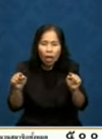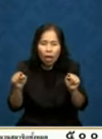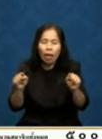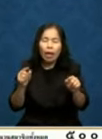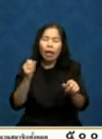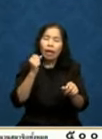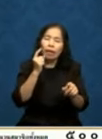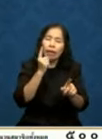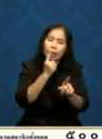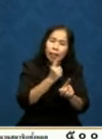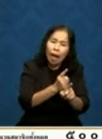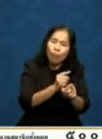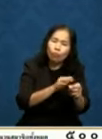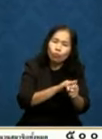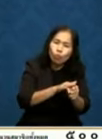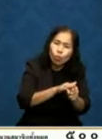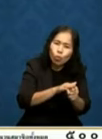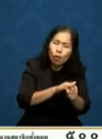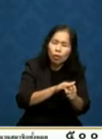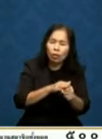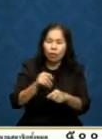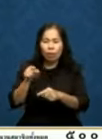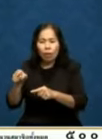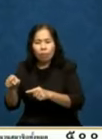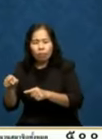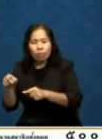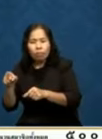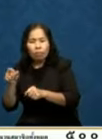รกับเกินกว่าเหตุ